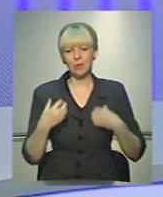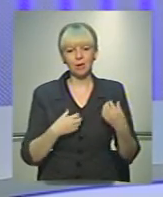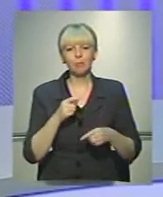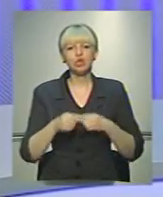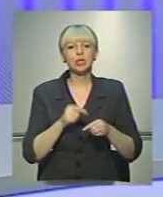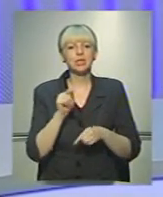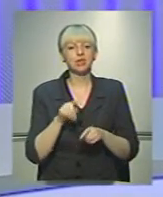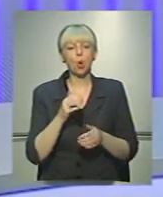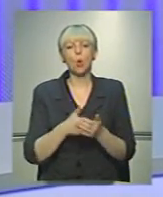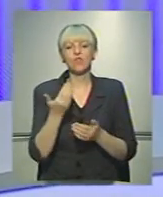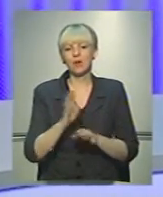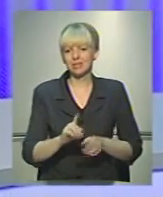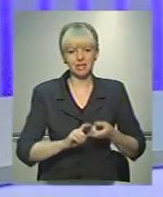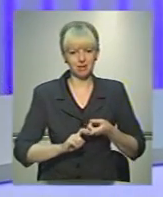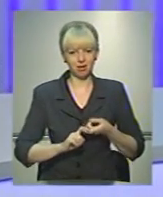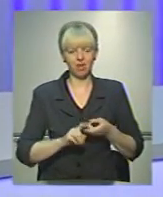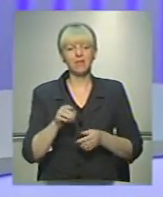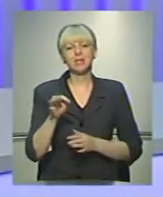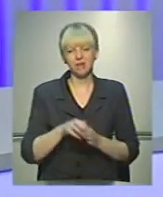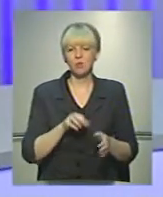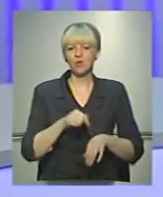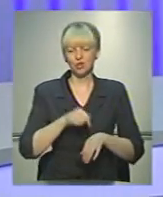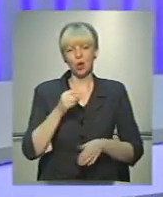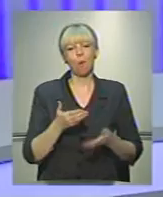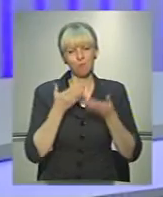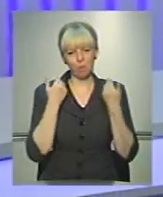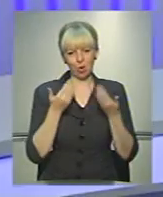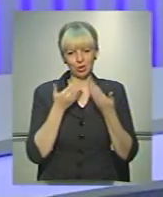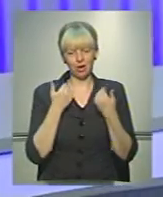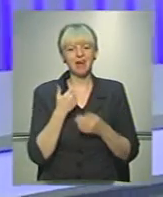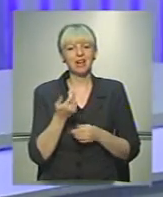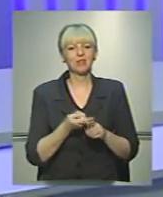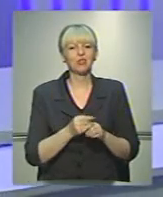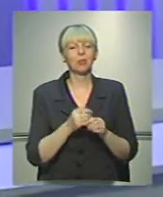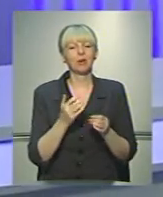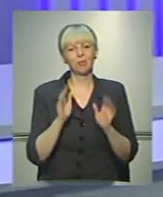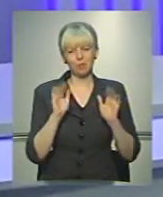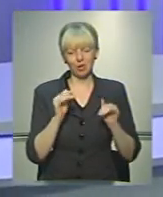через те, що від вас не залежить, і ви одразу відчуєте полегшення». А я на цьому з вами